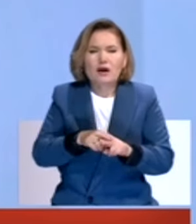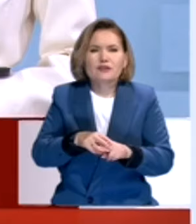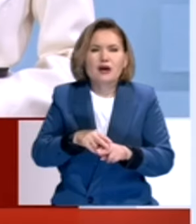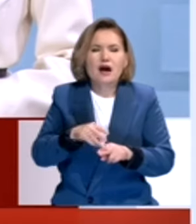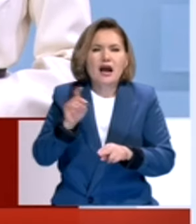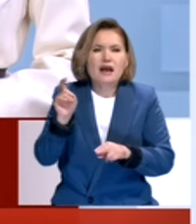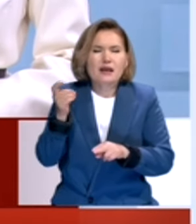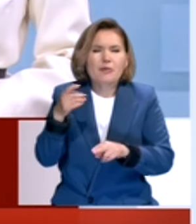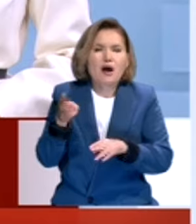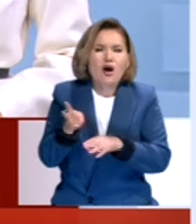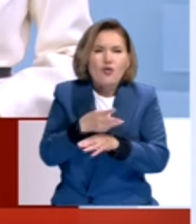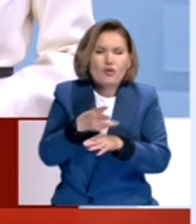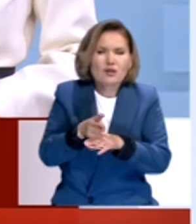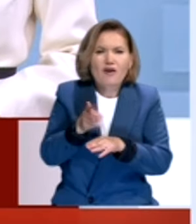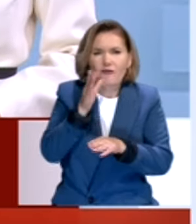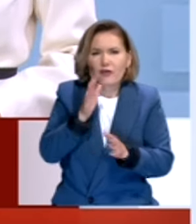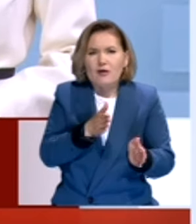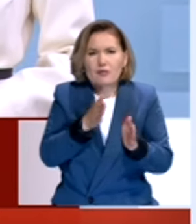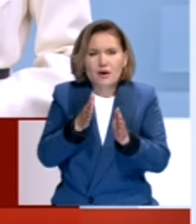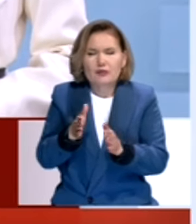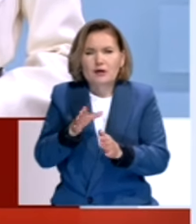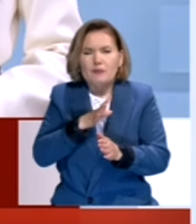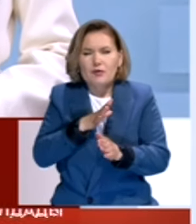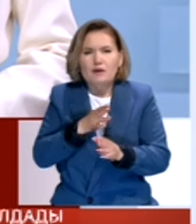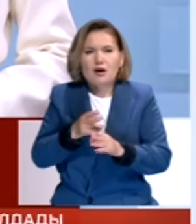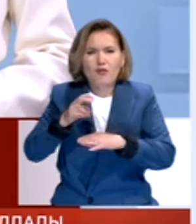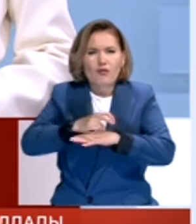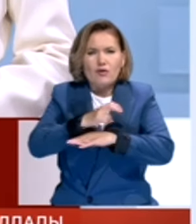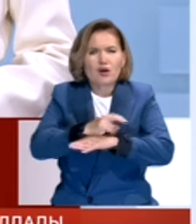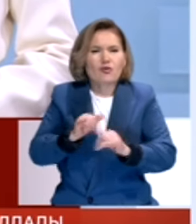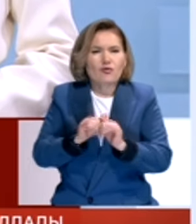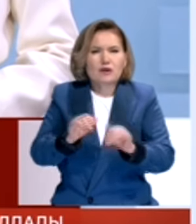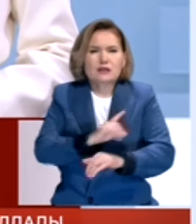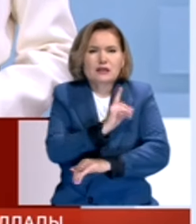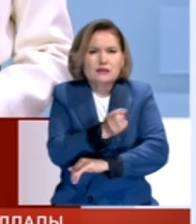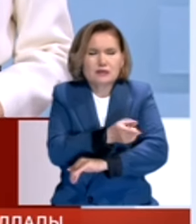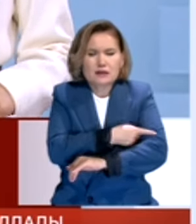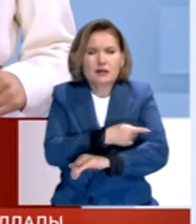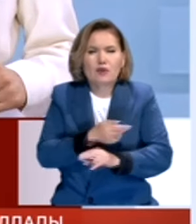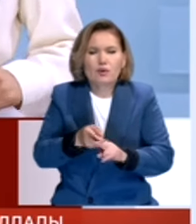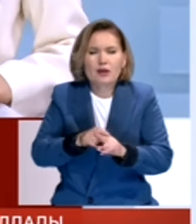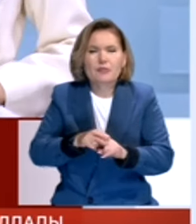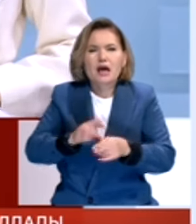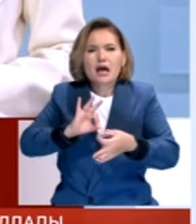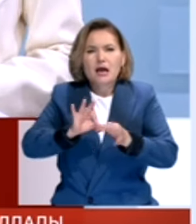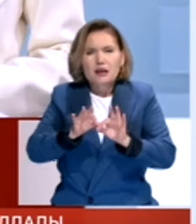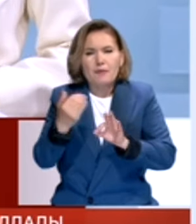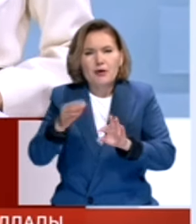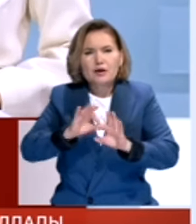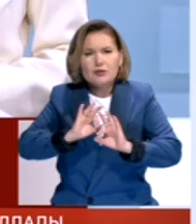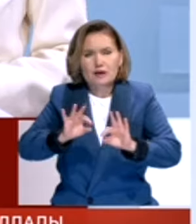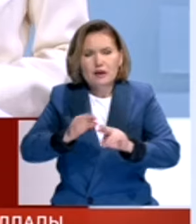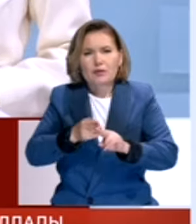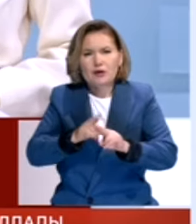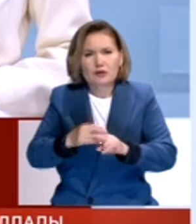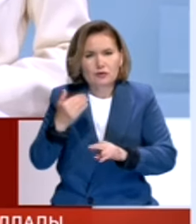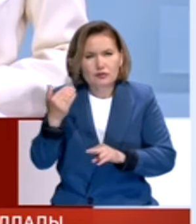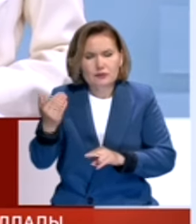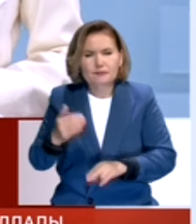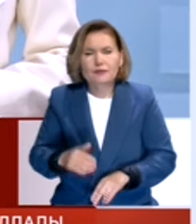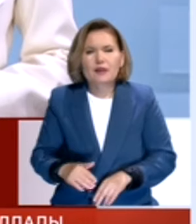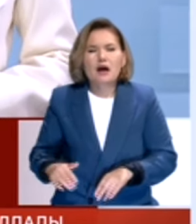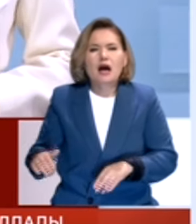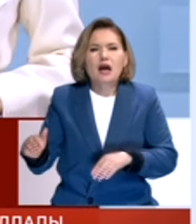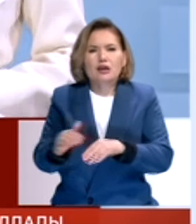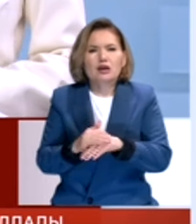шегерілген. Бұл жайында Айя Мүтәлі экономика жаңалықтарында айтып береді. Айя, мұндай қауіп қай өңірлерге төнген?